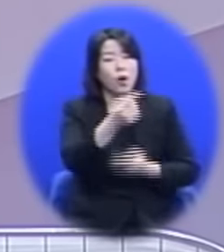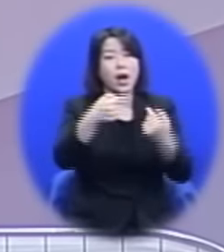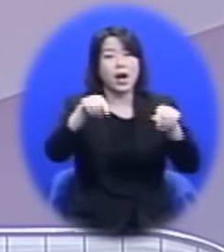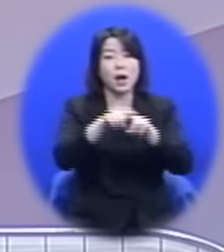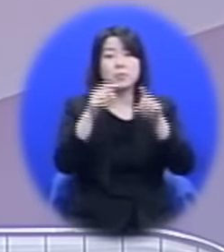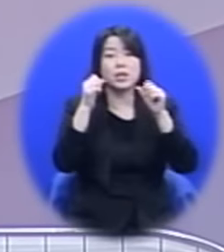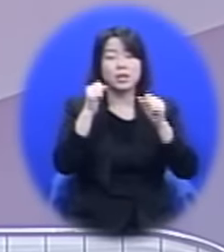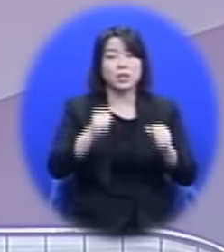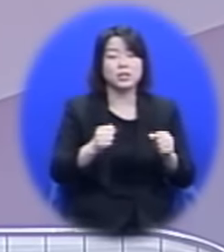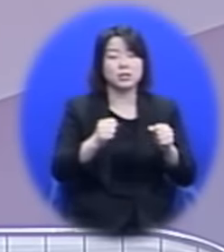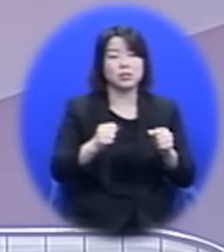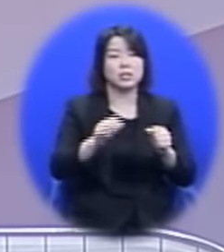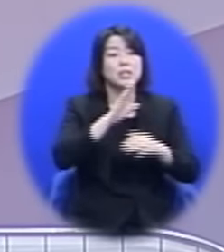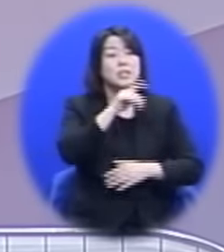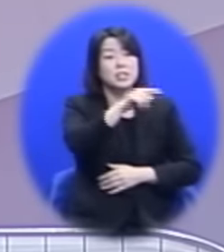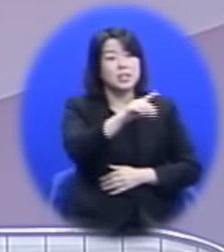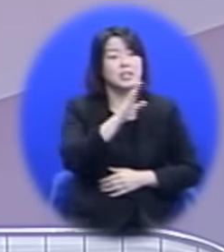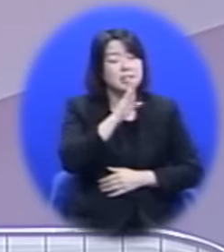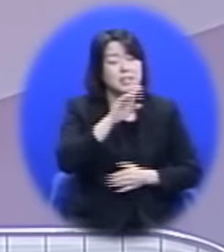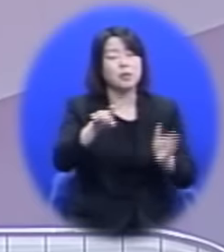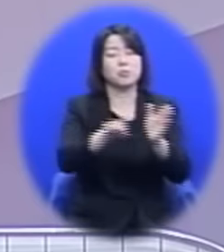돼.